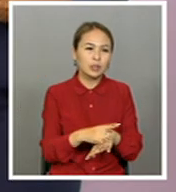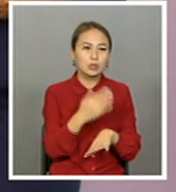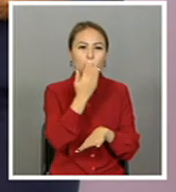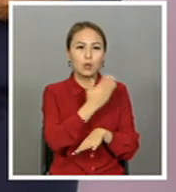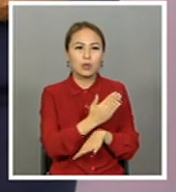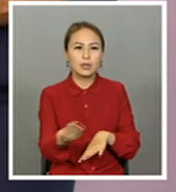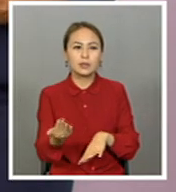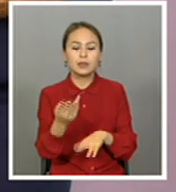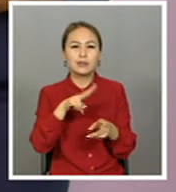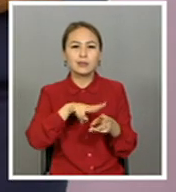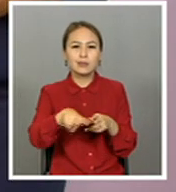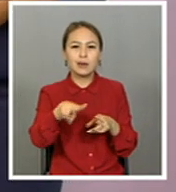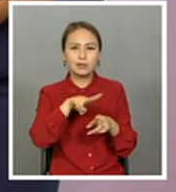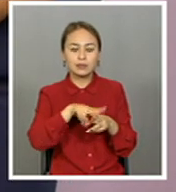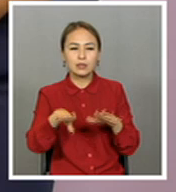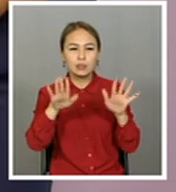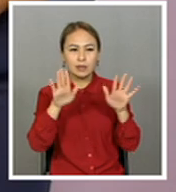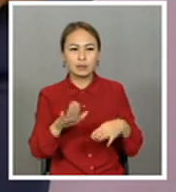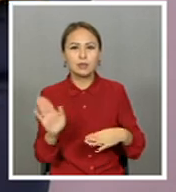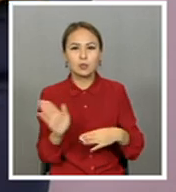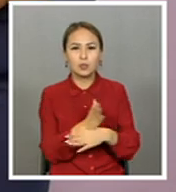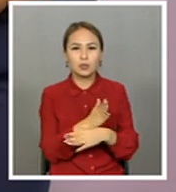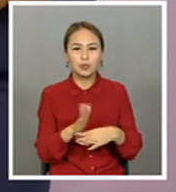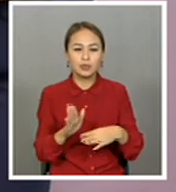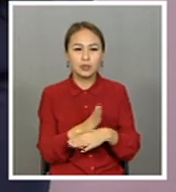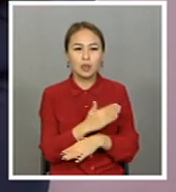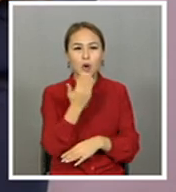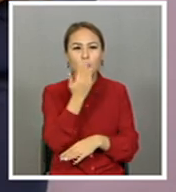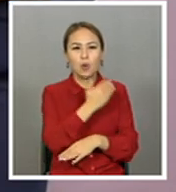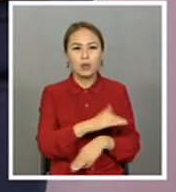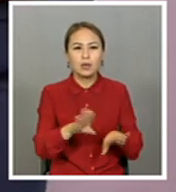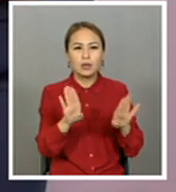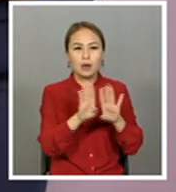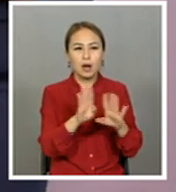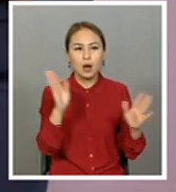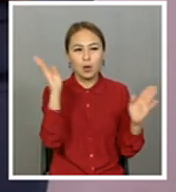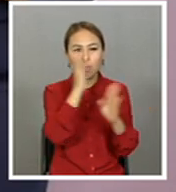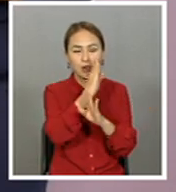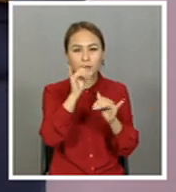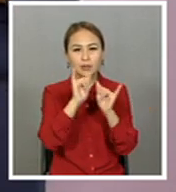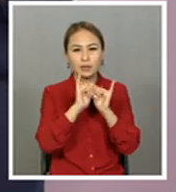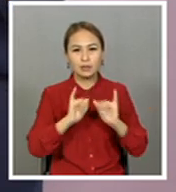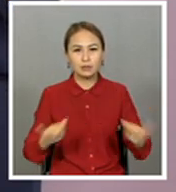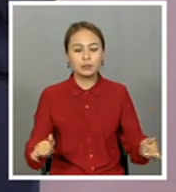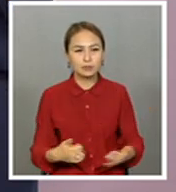олардан зиянды зат бөлінеді. Ол ауаға тарайды.